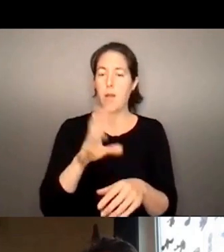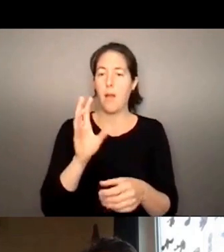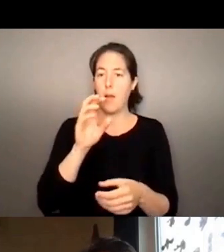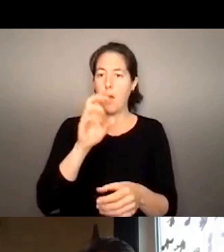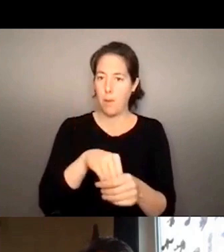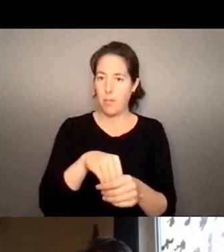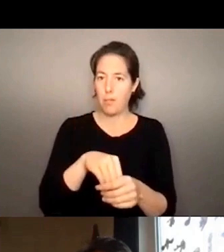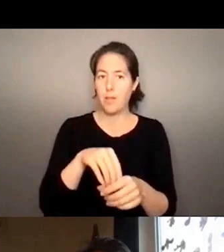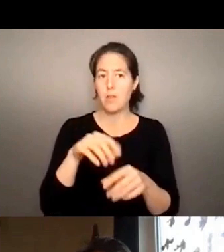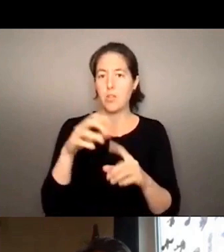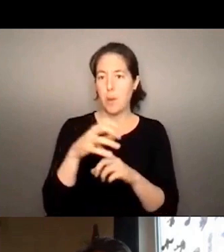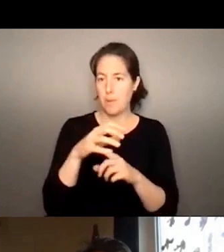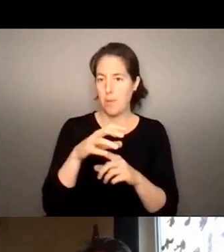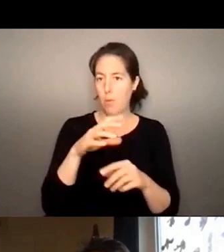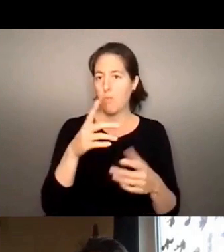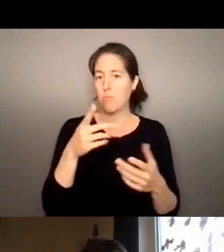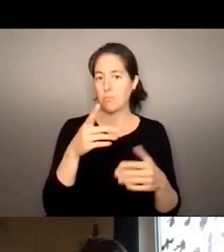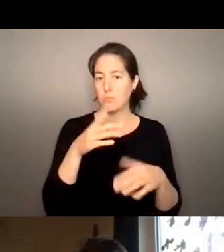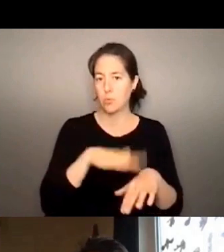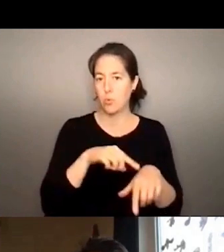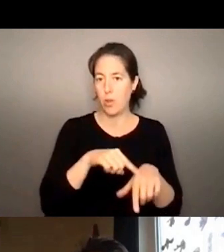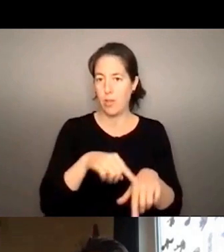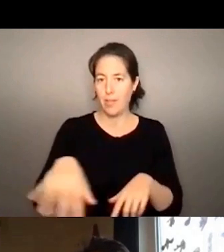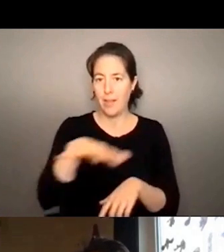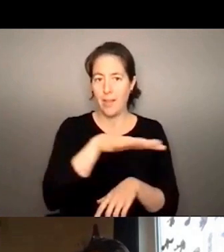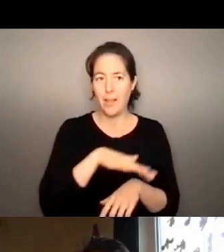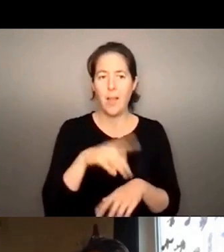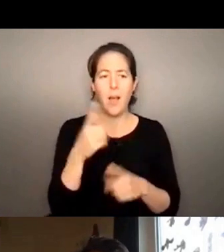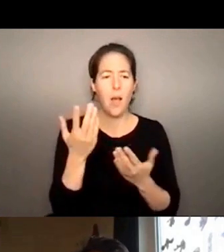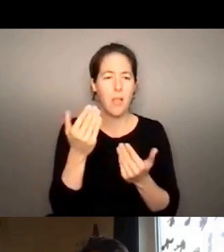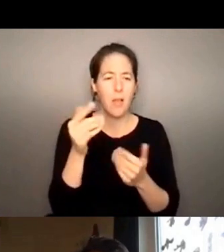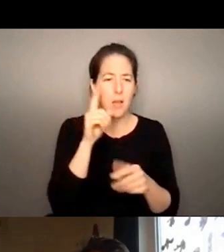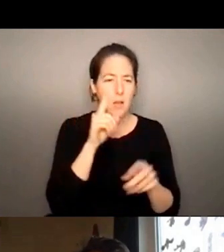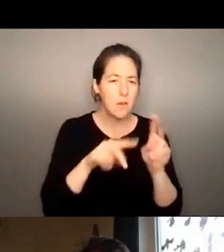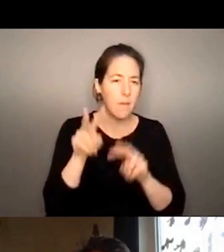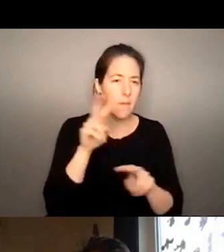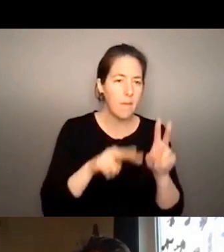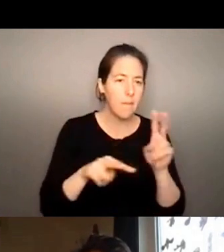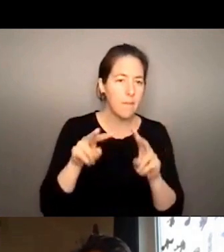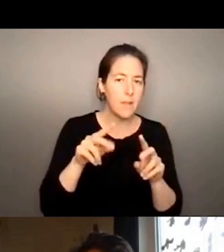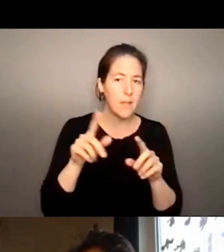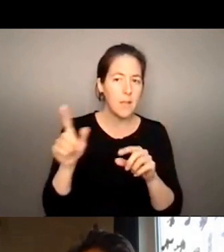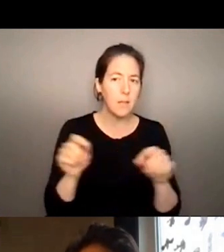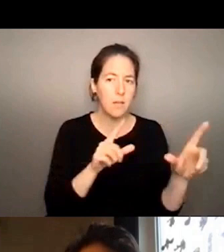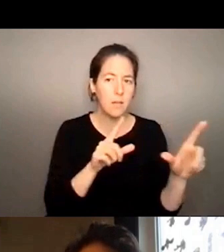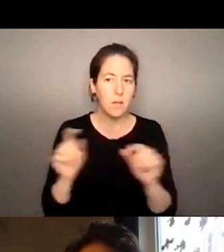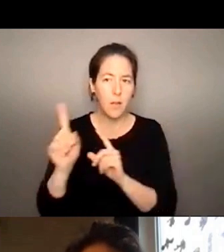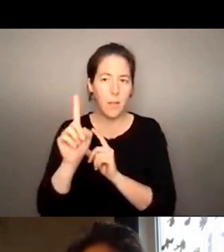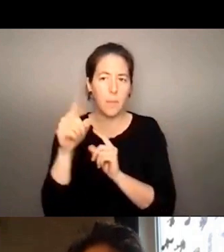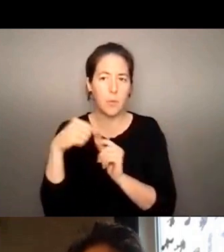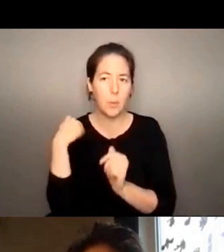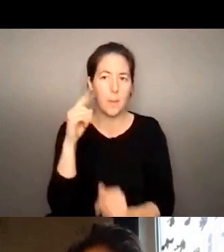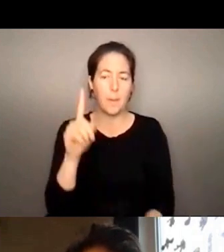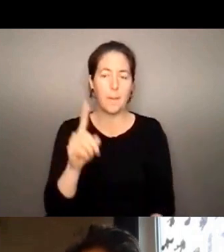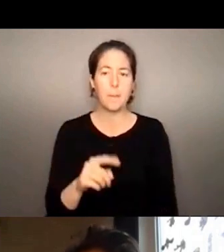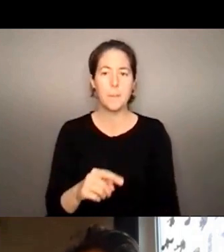au jardin. Je vais juste voir, je vais me promener d'un écran à l'autre, ça ne sera pas très long.